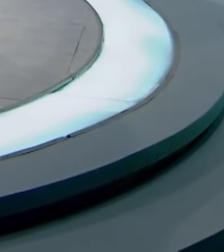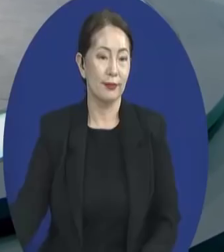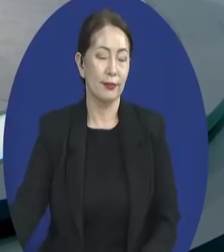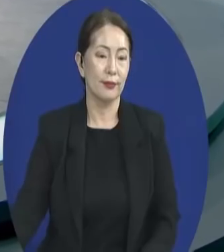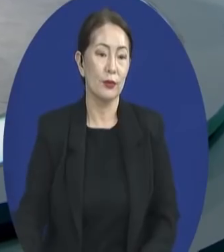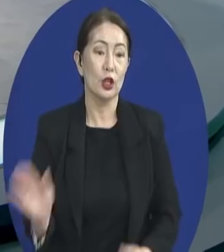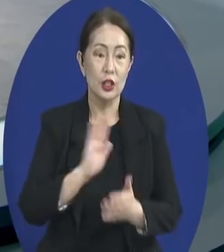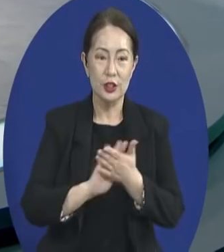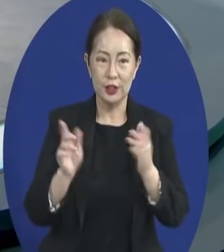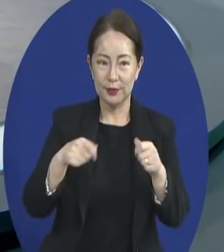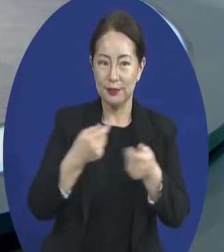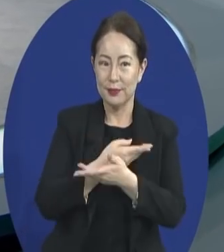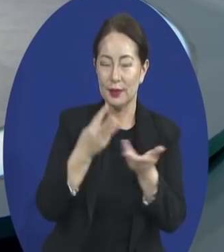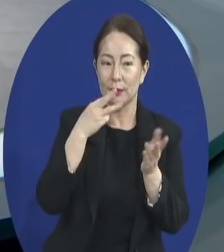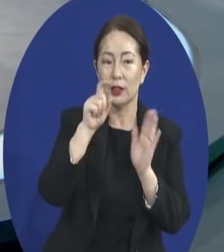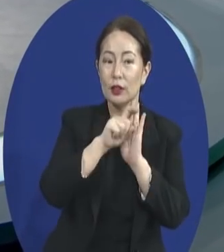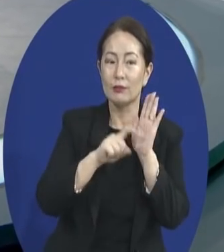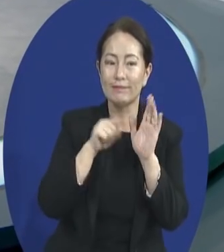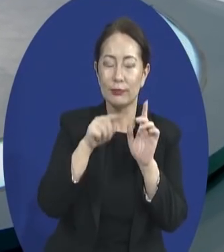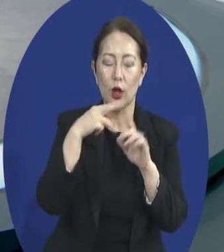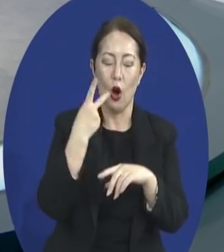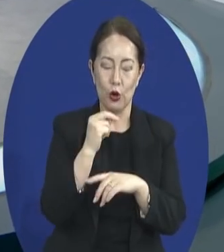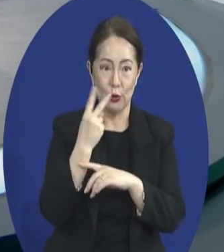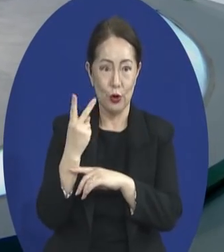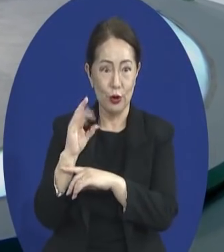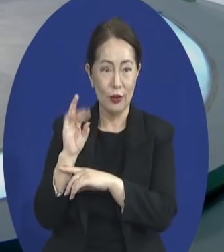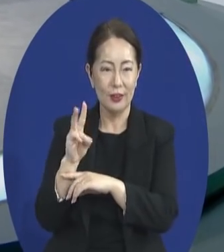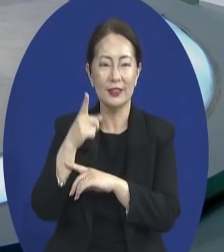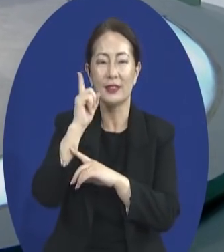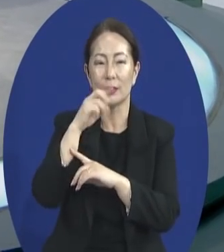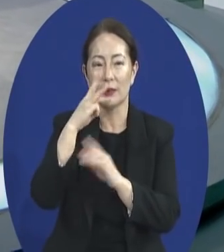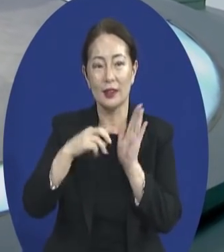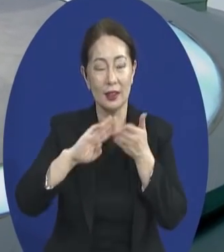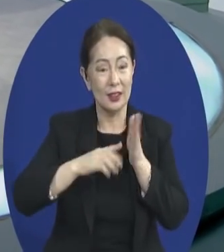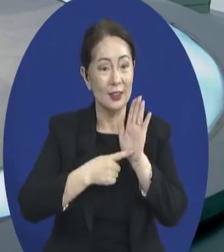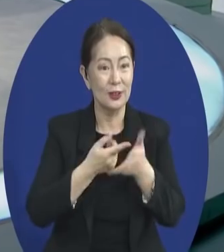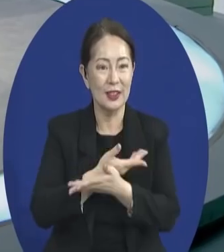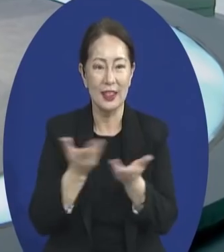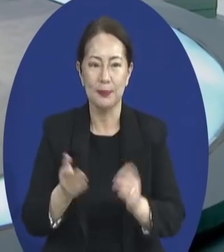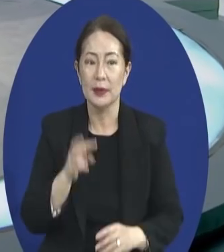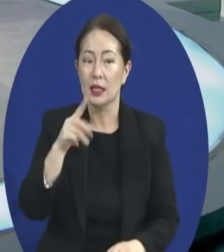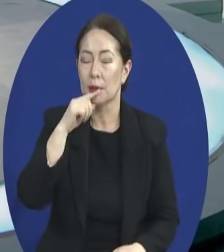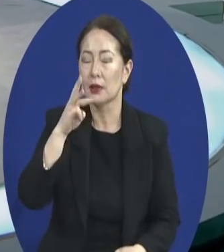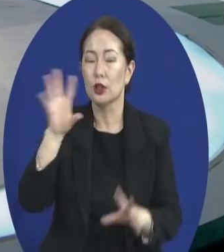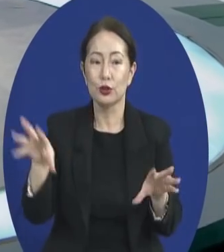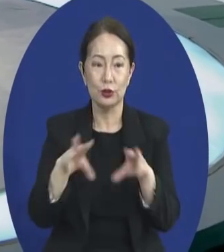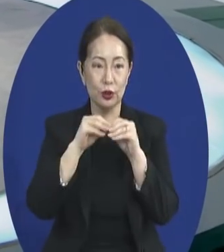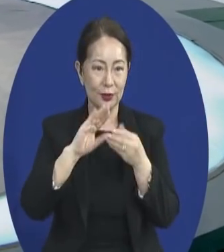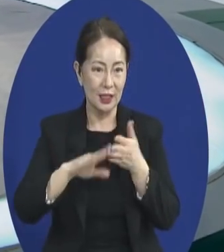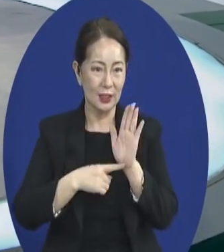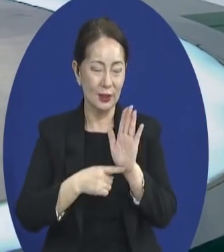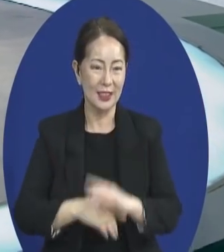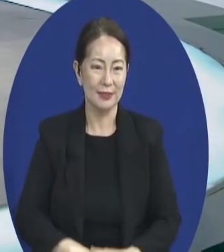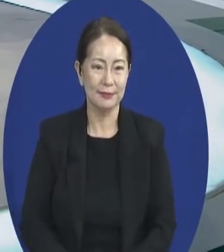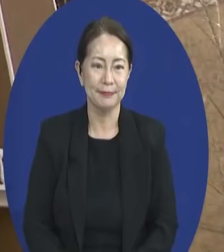Үзэгч та бүхэндээ шинэ оны мэнд хүргэж, цагийн хурд мэдээллийн хөтөлбөр 2022 оны эхний дугаараан хүргэж байна. Эхлээд зарим мэдээний товч агуулгатай